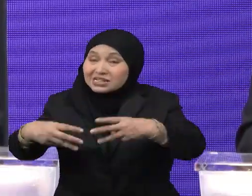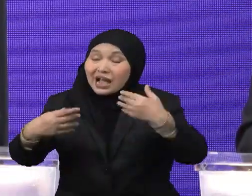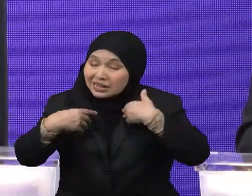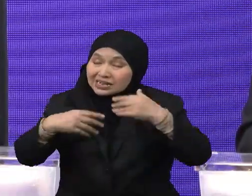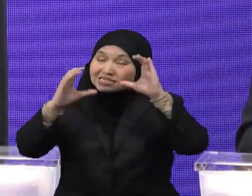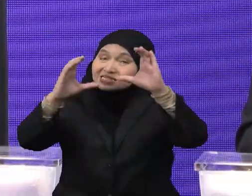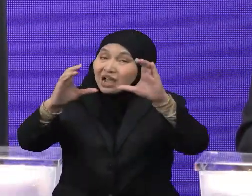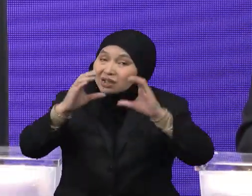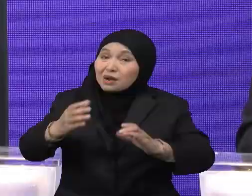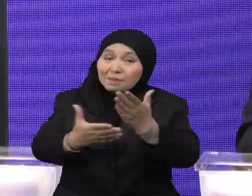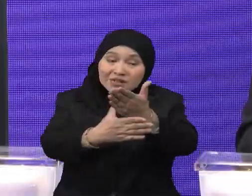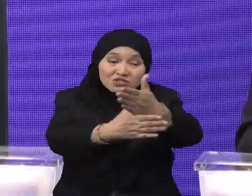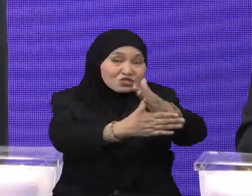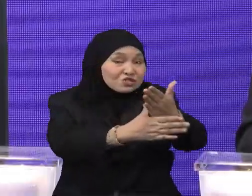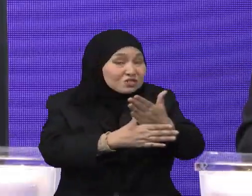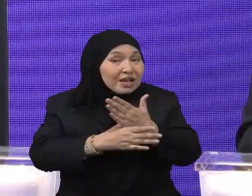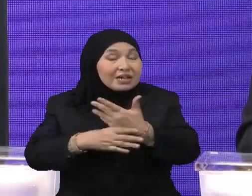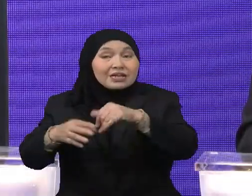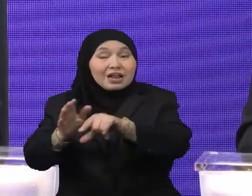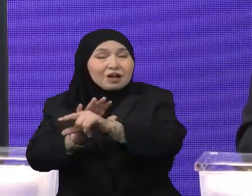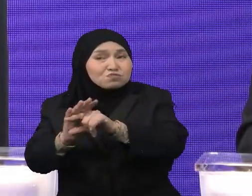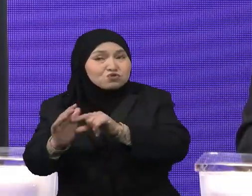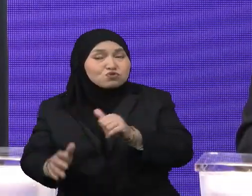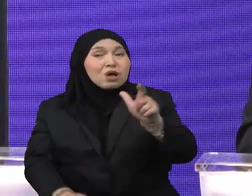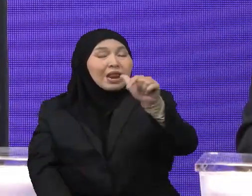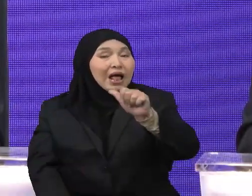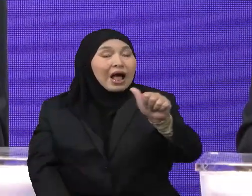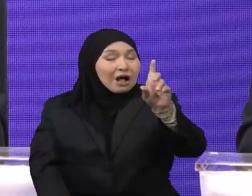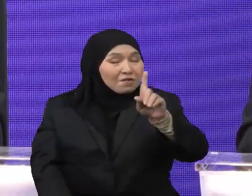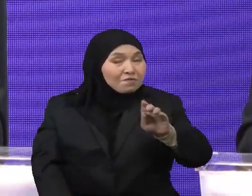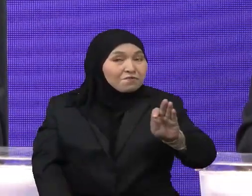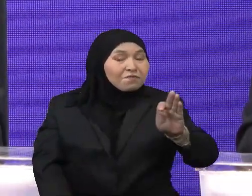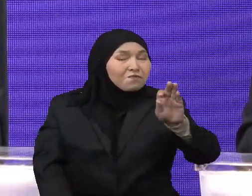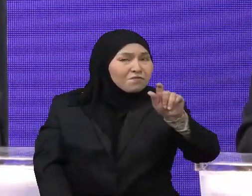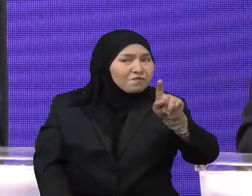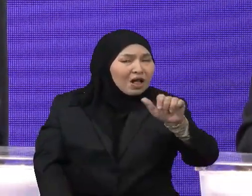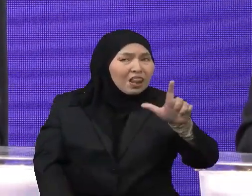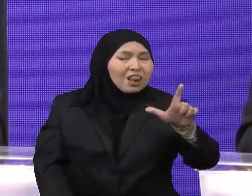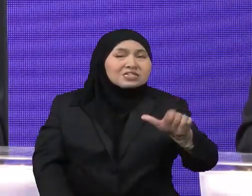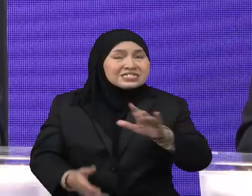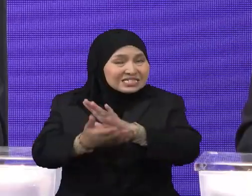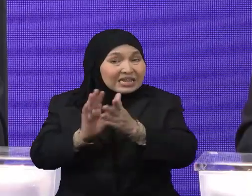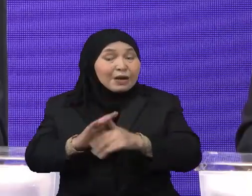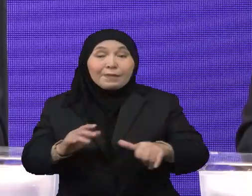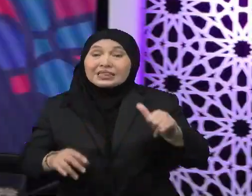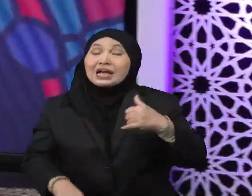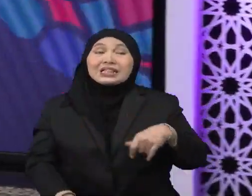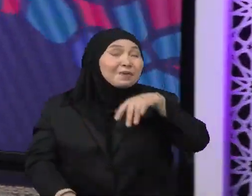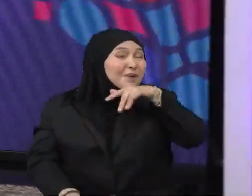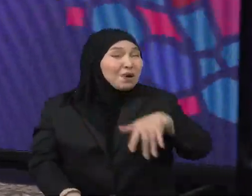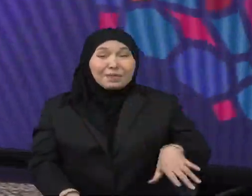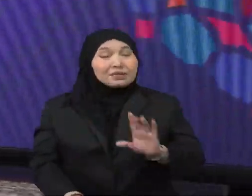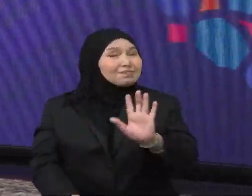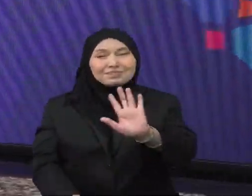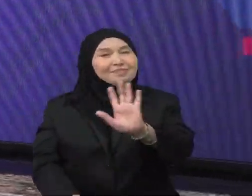kaidah-pembahagiaan yang disebutkan di dalam surah surah al-anfal jadi pendek kata Nabi Shallallahu Alaihi Wasallam tidak